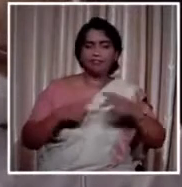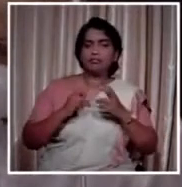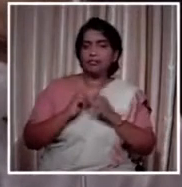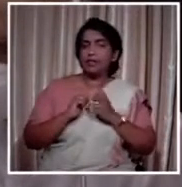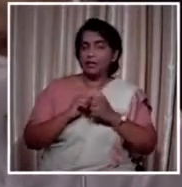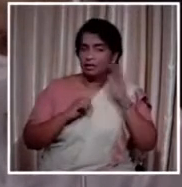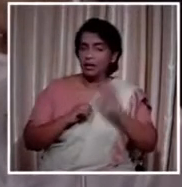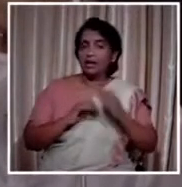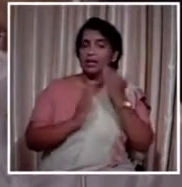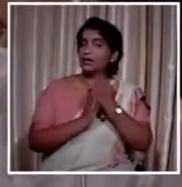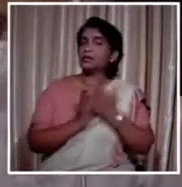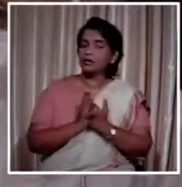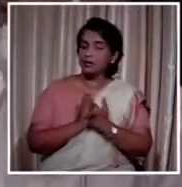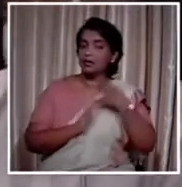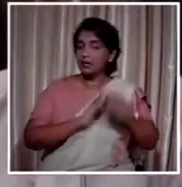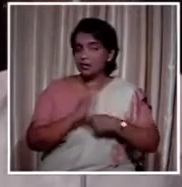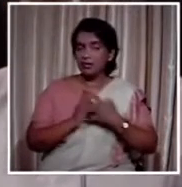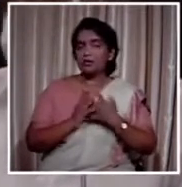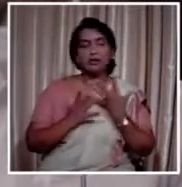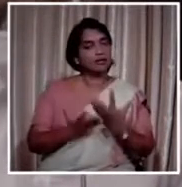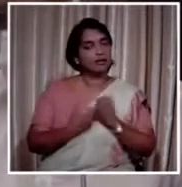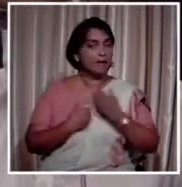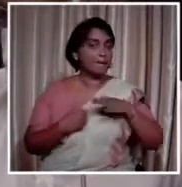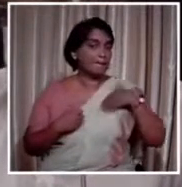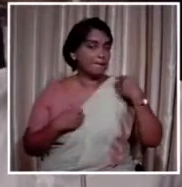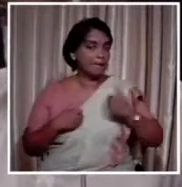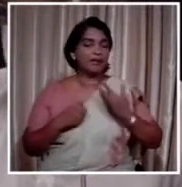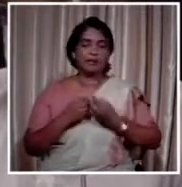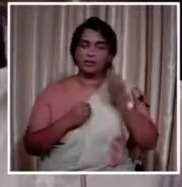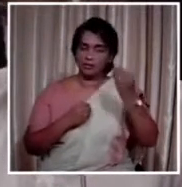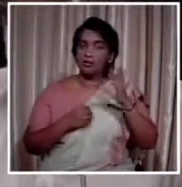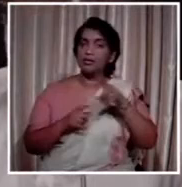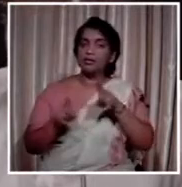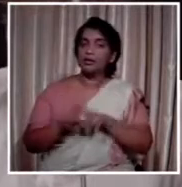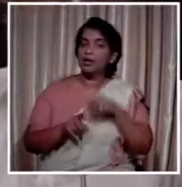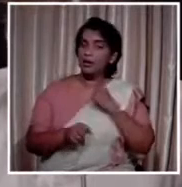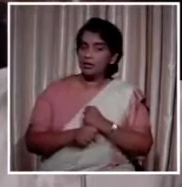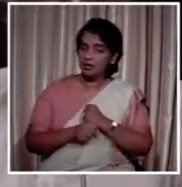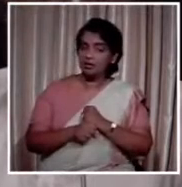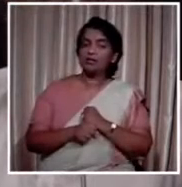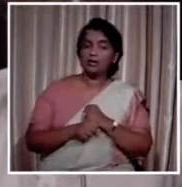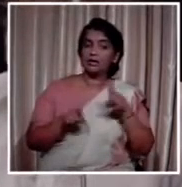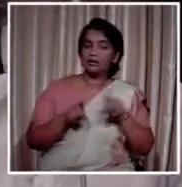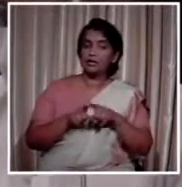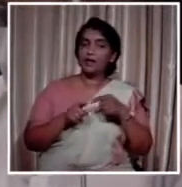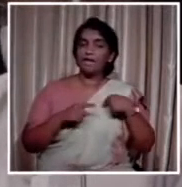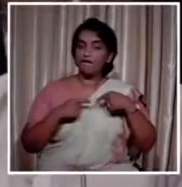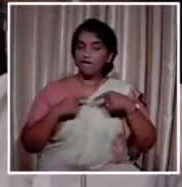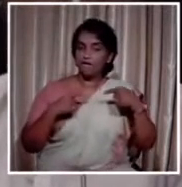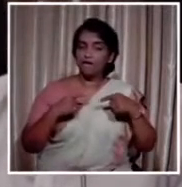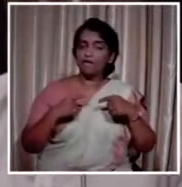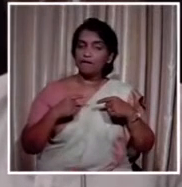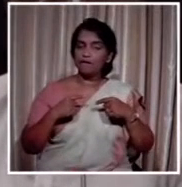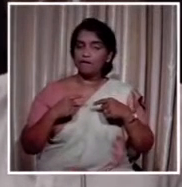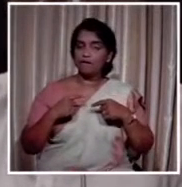வேண்டும். எனவே பாரபட்சமின்றி நாட்டை கட்டியெழுப்புவதற்கு அரசாங்கம் என்ற ரீதியில் கைகோர்க்குமாறு எதிர்க்கட்சியினரை